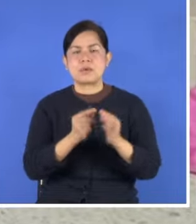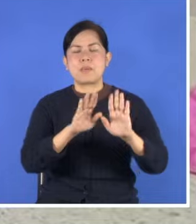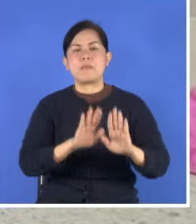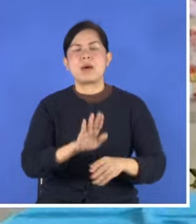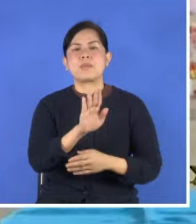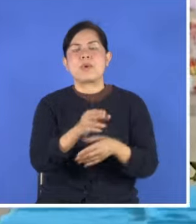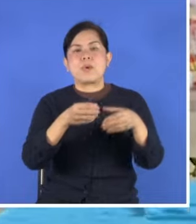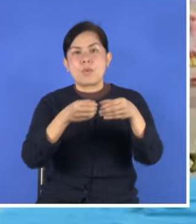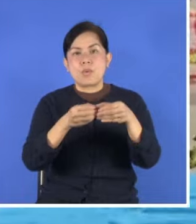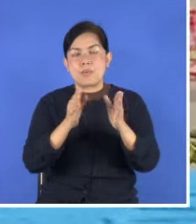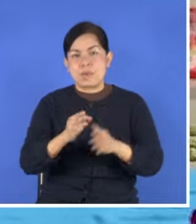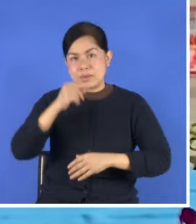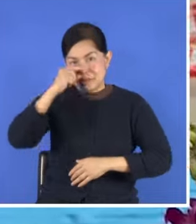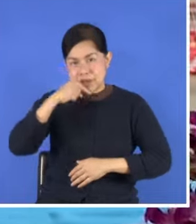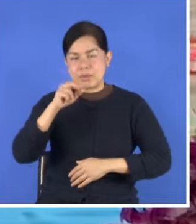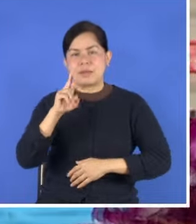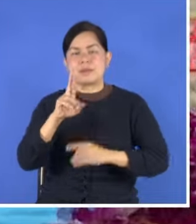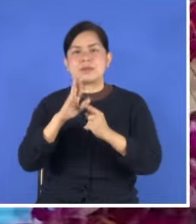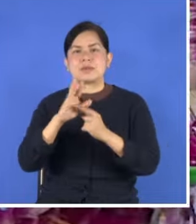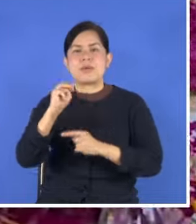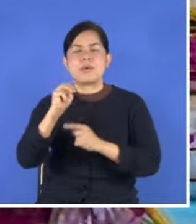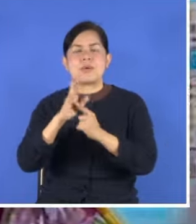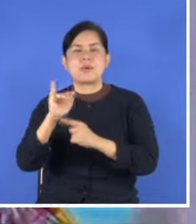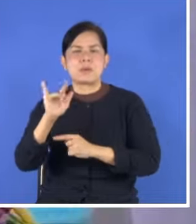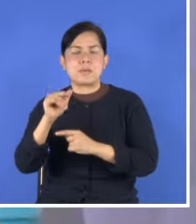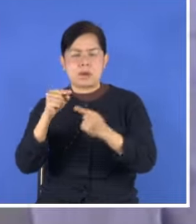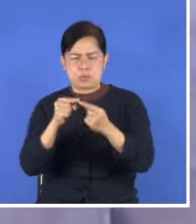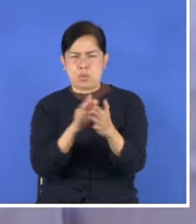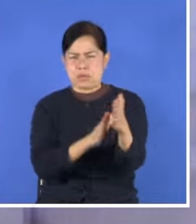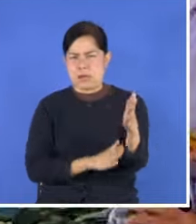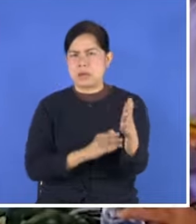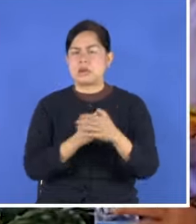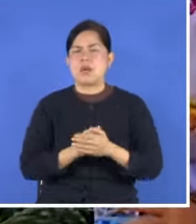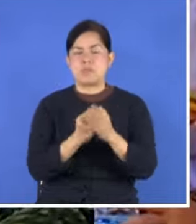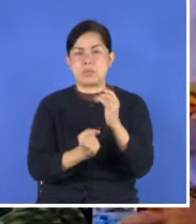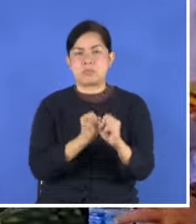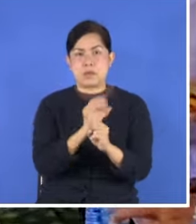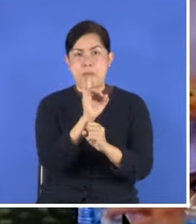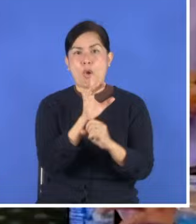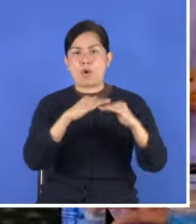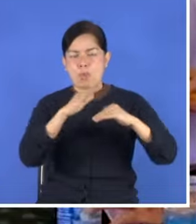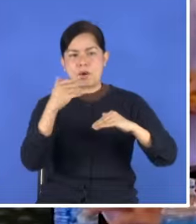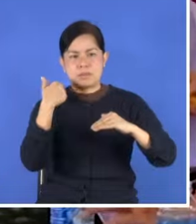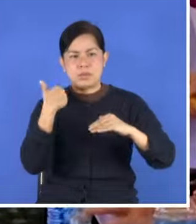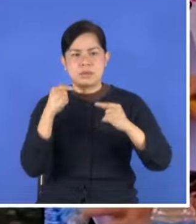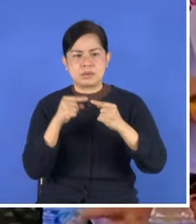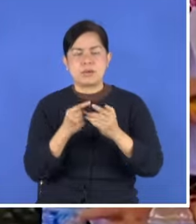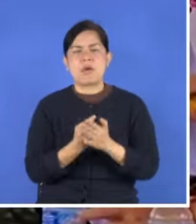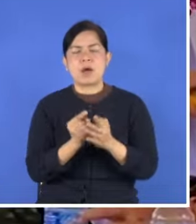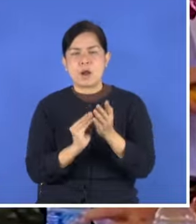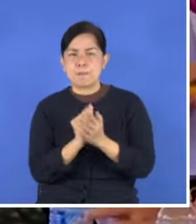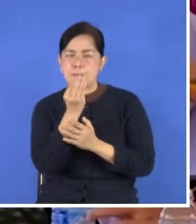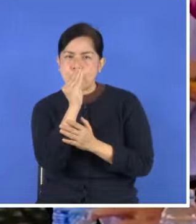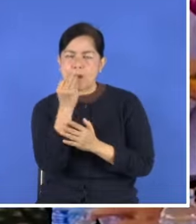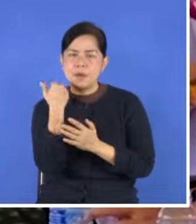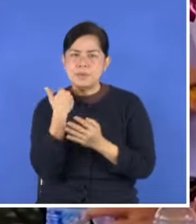รามันสืบทอดกันมายาวนานกว่า100ปีแล้วการตักบาตรดอกไม้ชื่อว่าเป็นการสร้างอานิสงส์ที่สูงส่งดอกไม้เหล่า